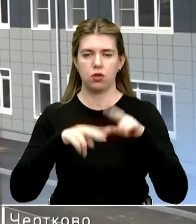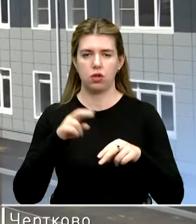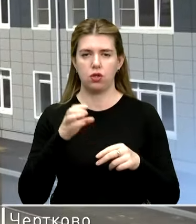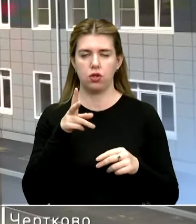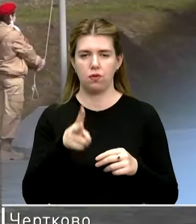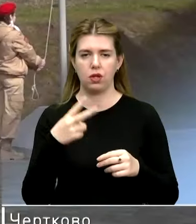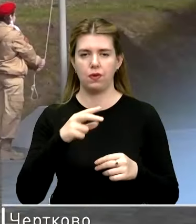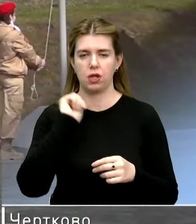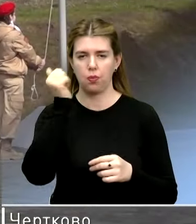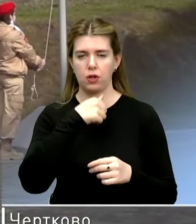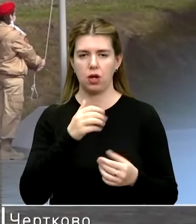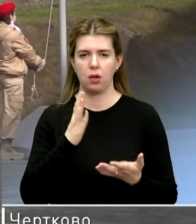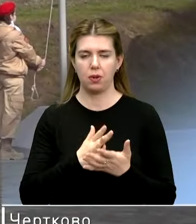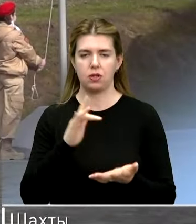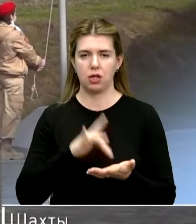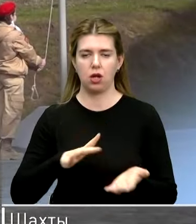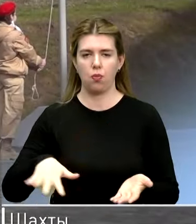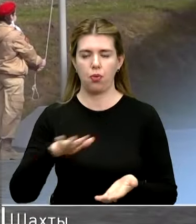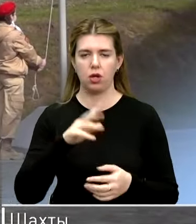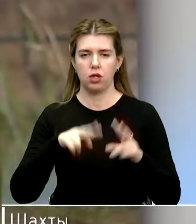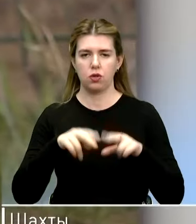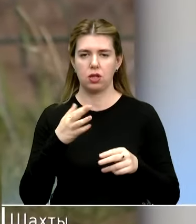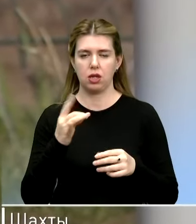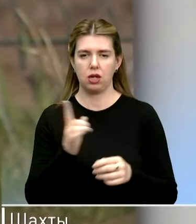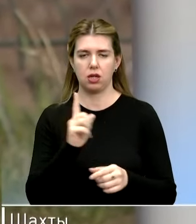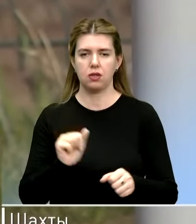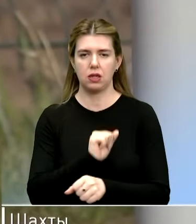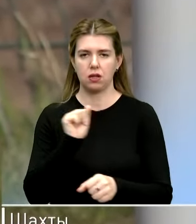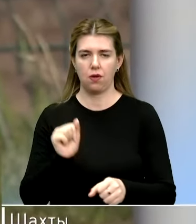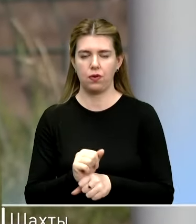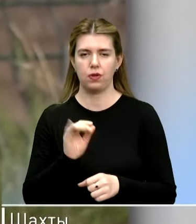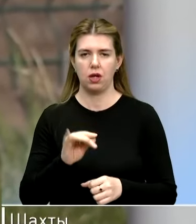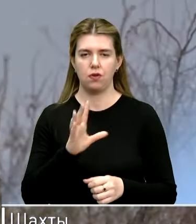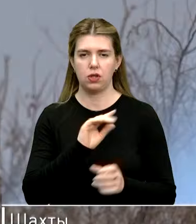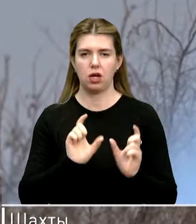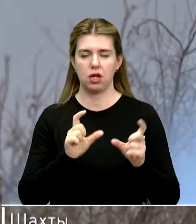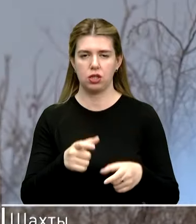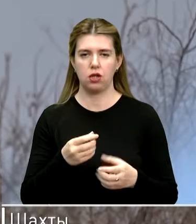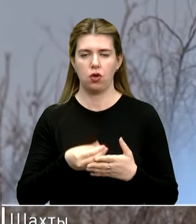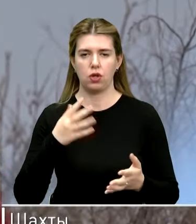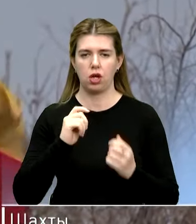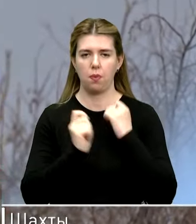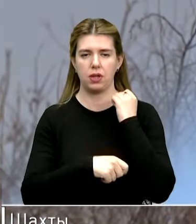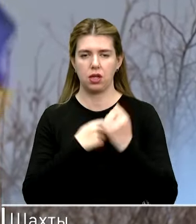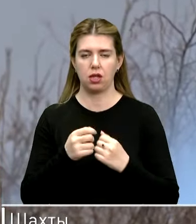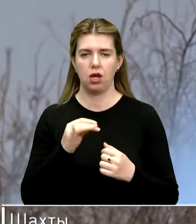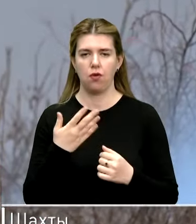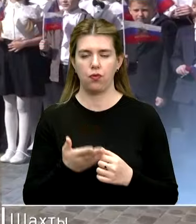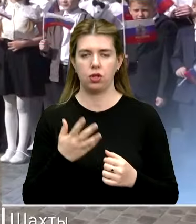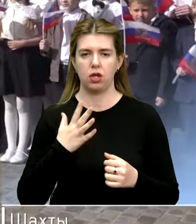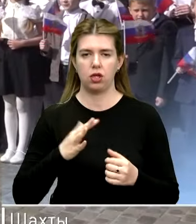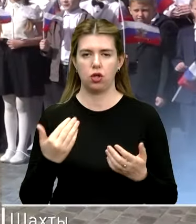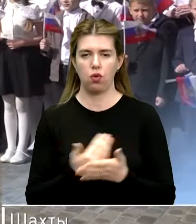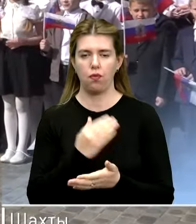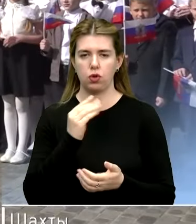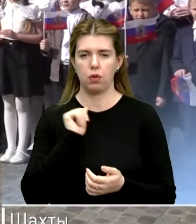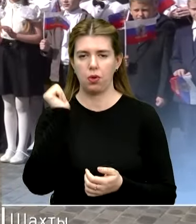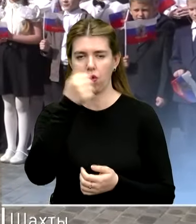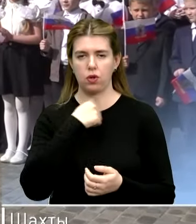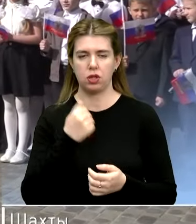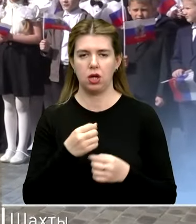в 2020-м, прямо посреди поля. Стройку несколько раз останавливали из-за санкций и удорожания материалов. И вот, не дожидаясь нового